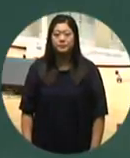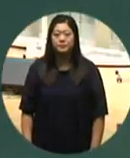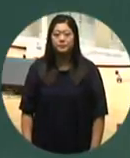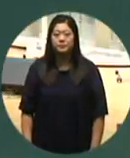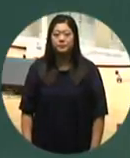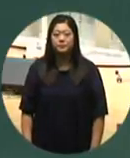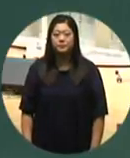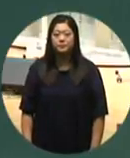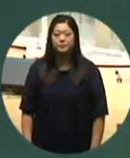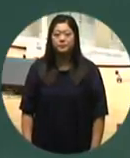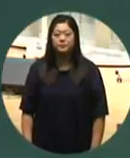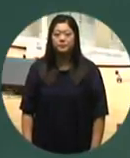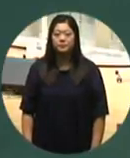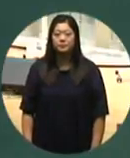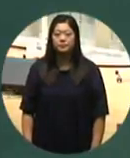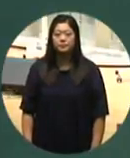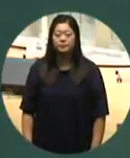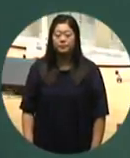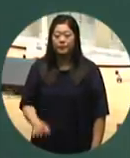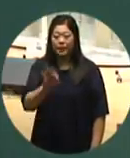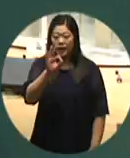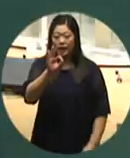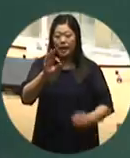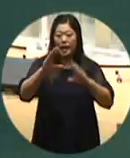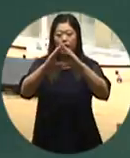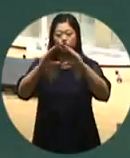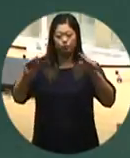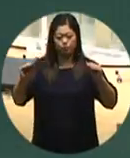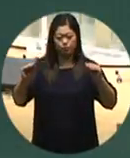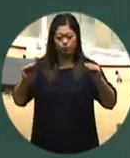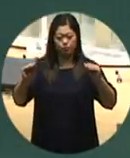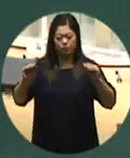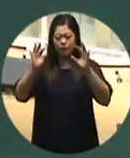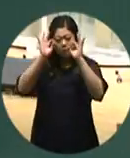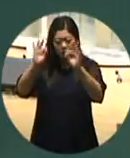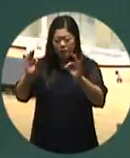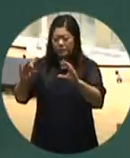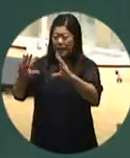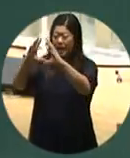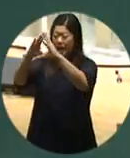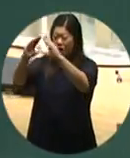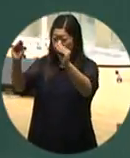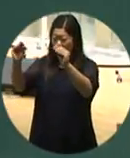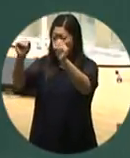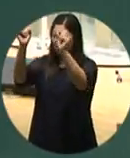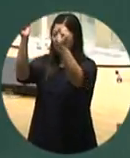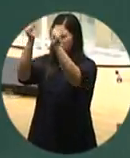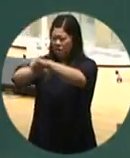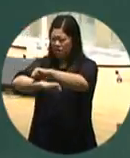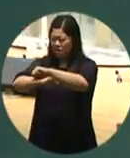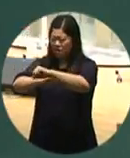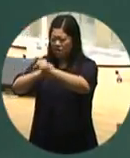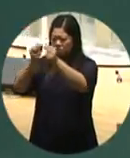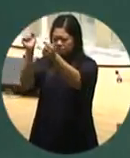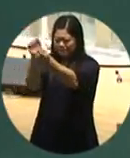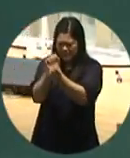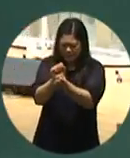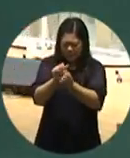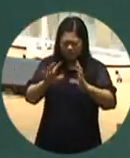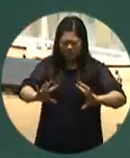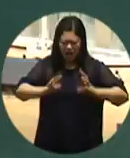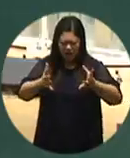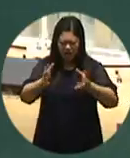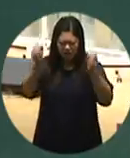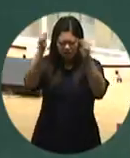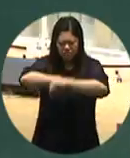이걸 본 겁니다. He was able to see Egypt. 그럼 애굽도 망하고 세계도 망하고 다 망해요. So then Egypt will be destroyed and the